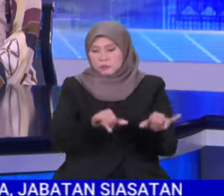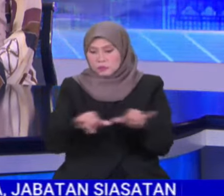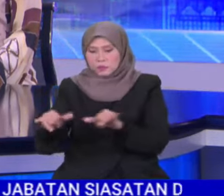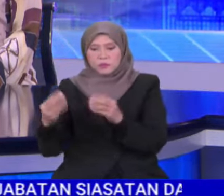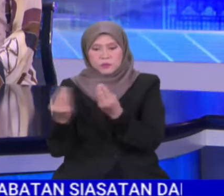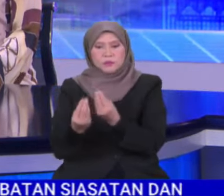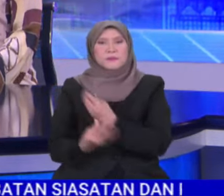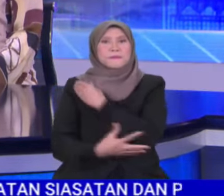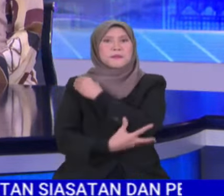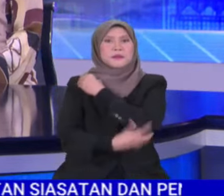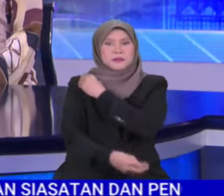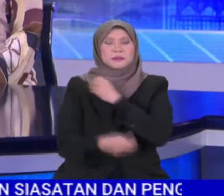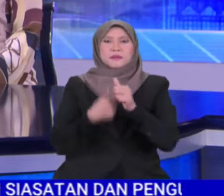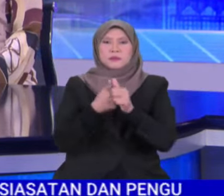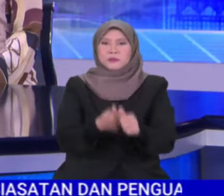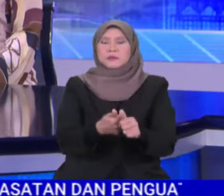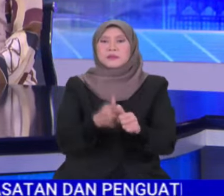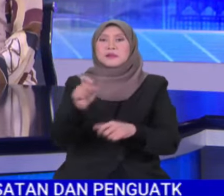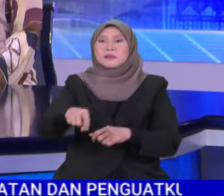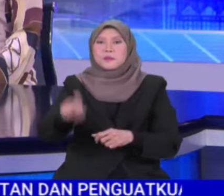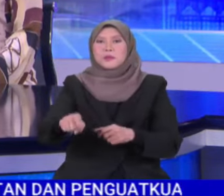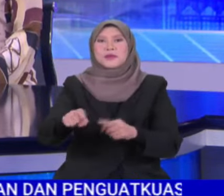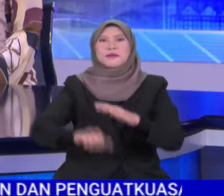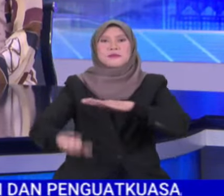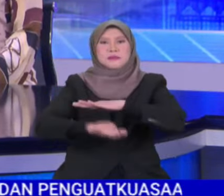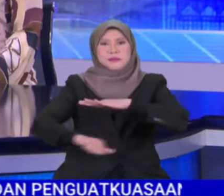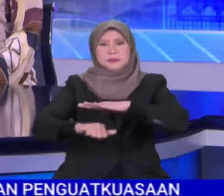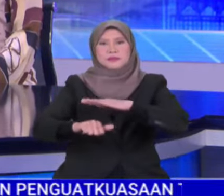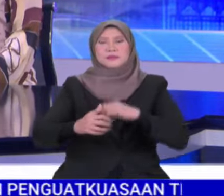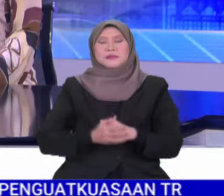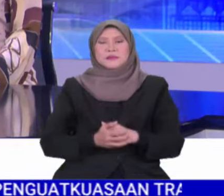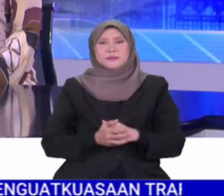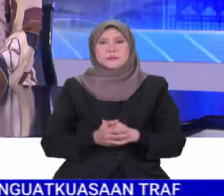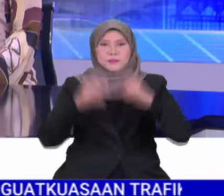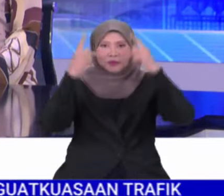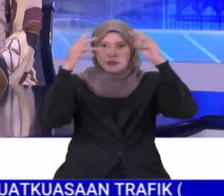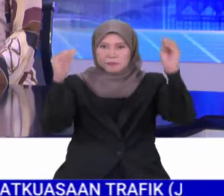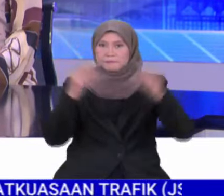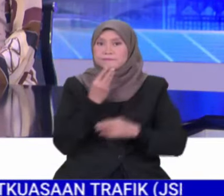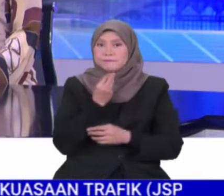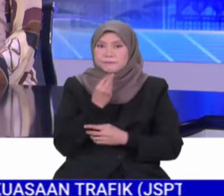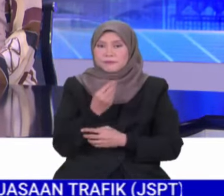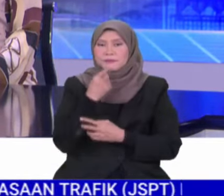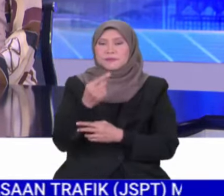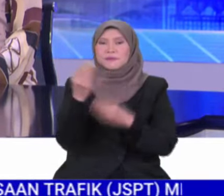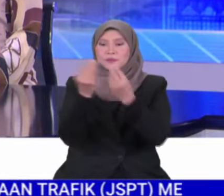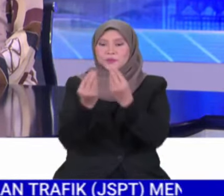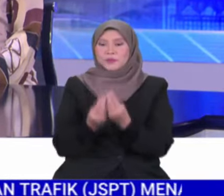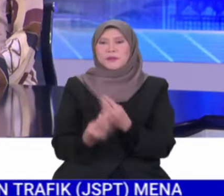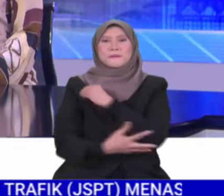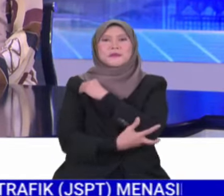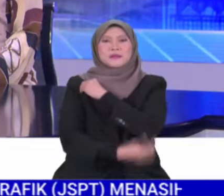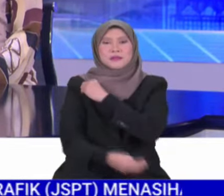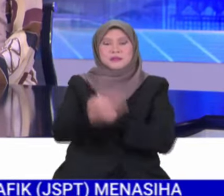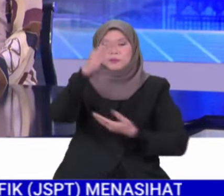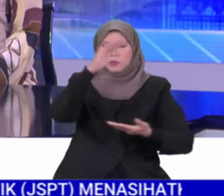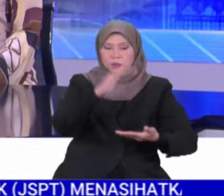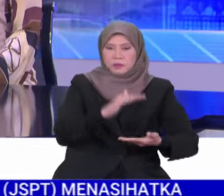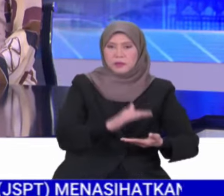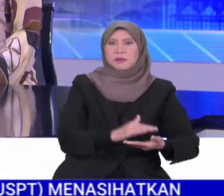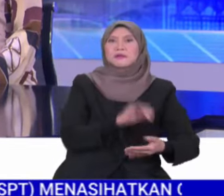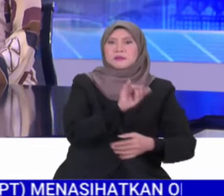kadar kemiskinan berdasarkan dimensi keperluan asas. Jelas Dato' Sri Anwar, meskipun kadar kemiskinan negara menurun dengan